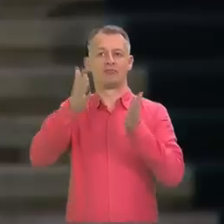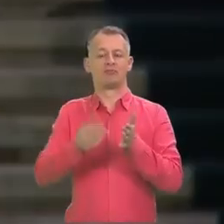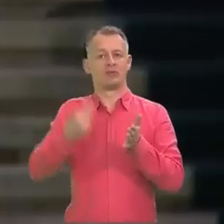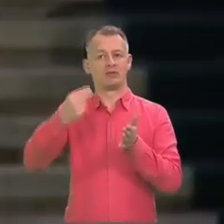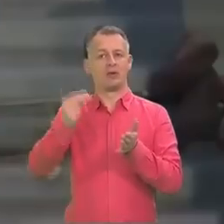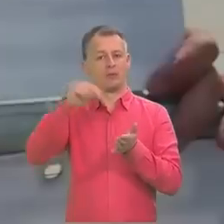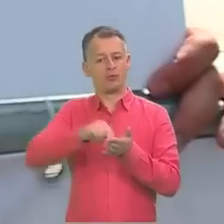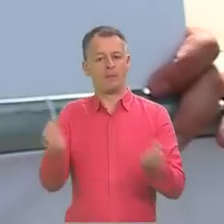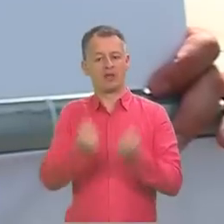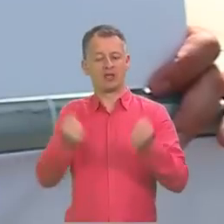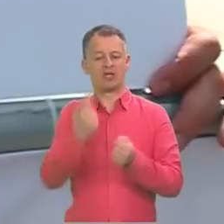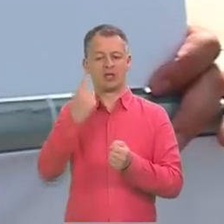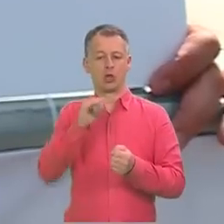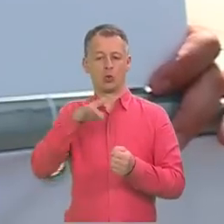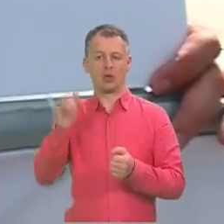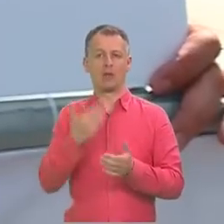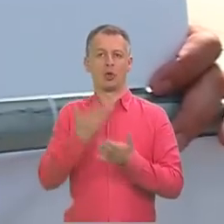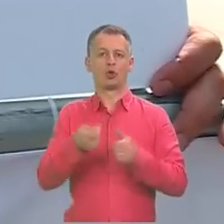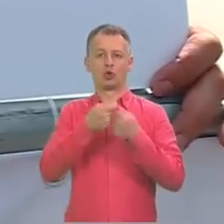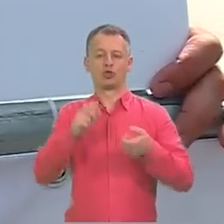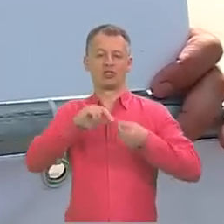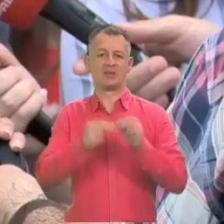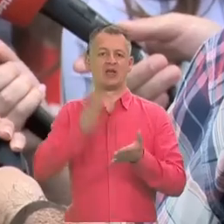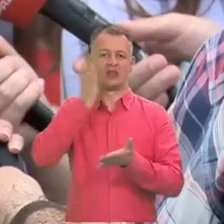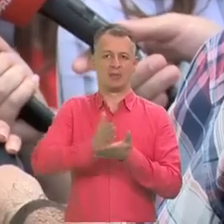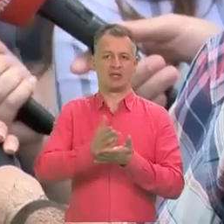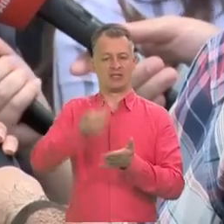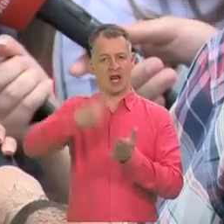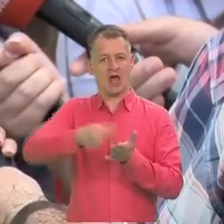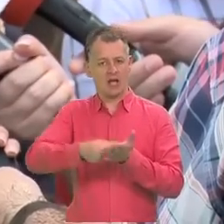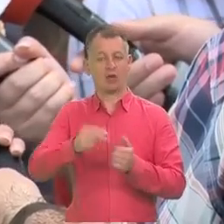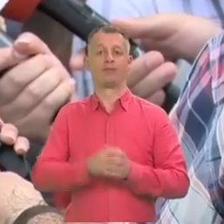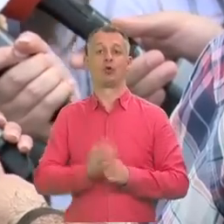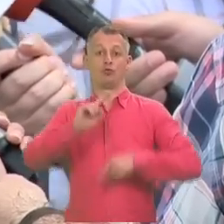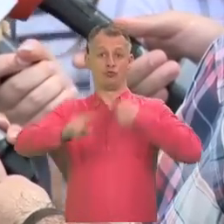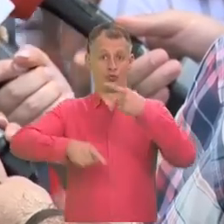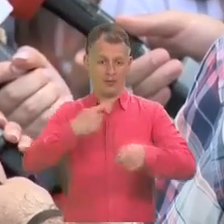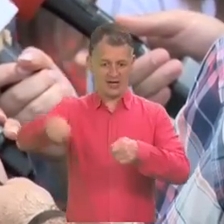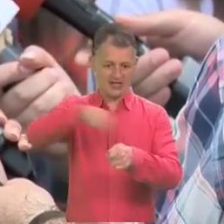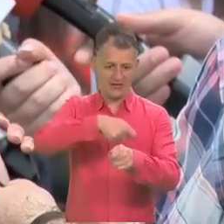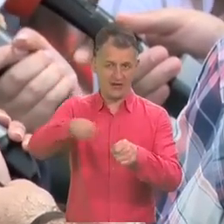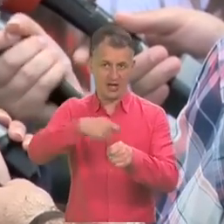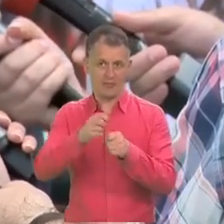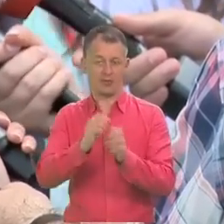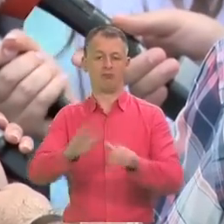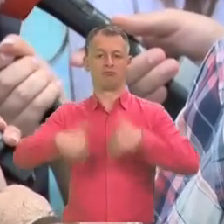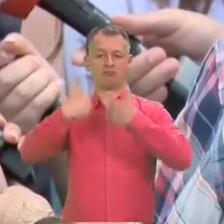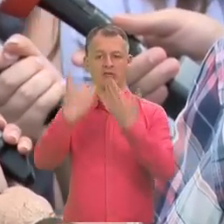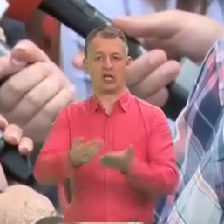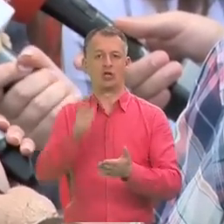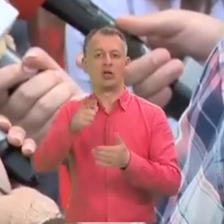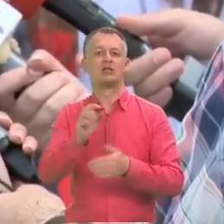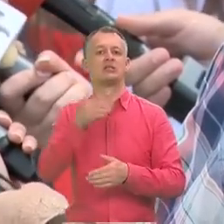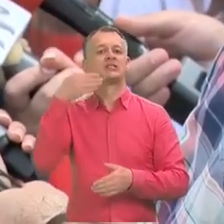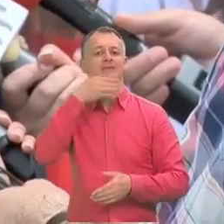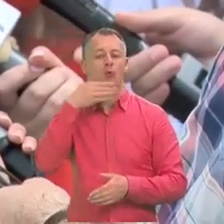iunie pentru tot ce înseamnă drepturi salariale, solde de grad și așa mai departe, și după rectificare, acordarea acelor